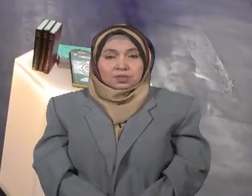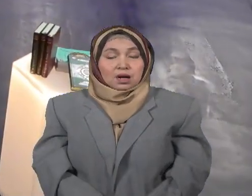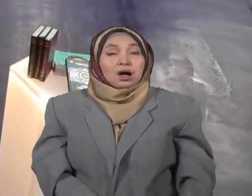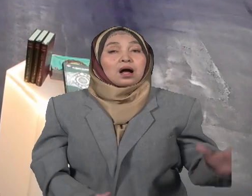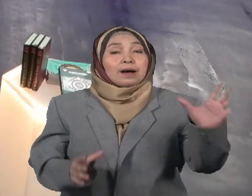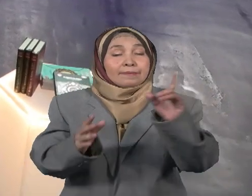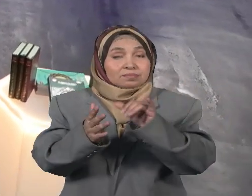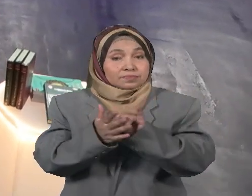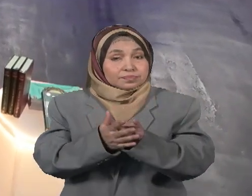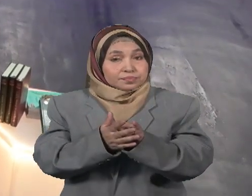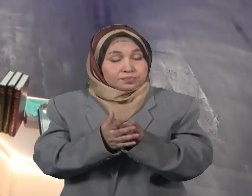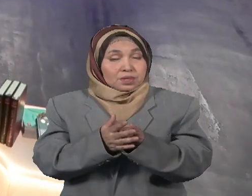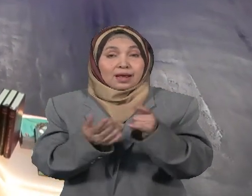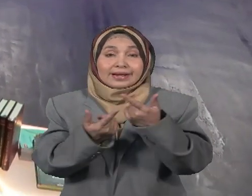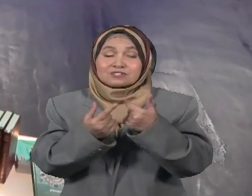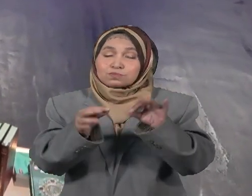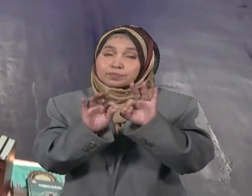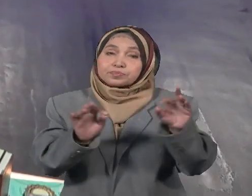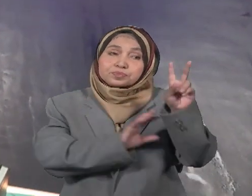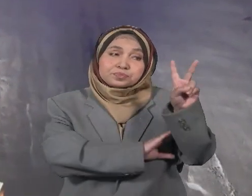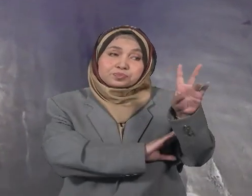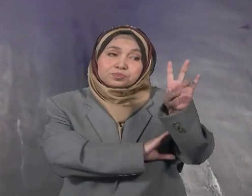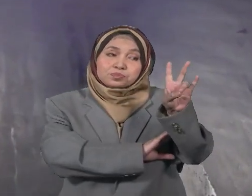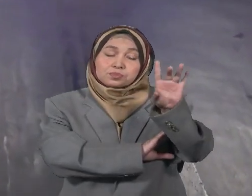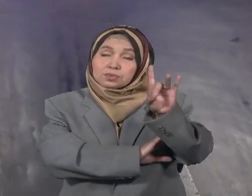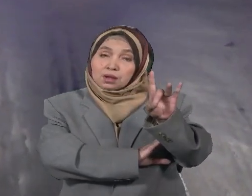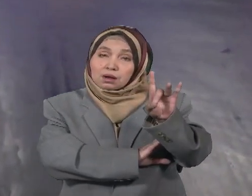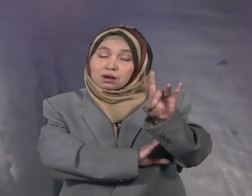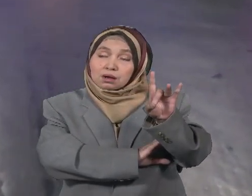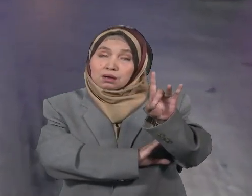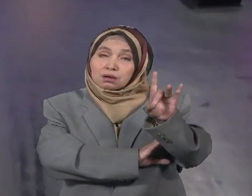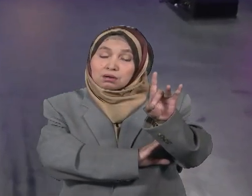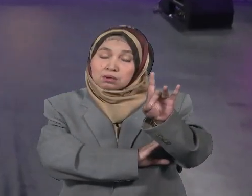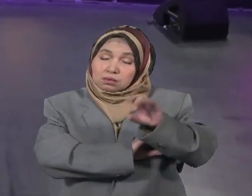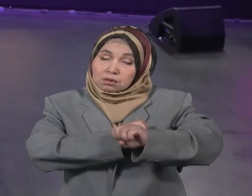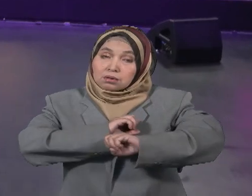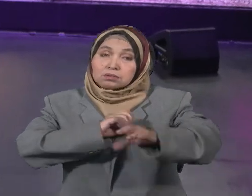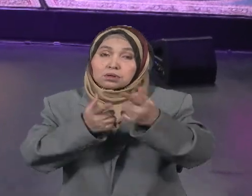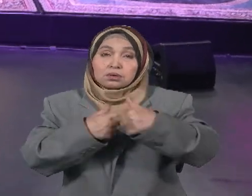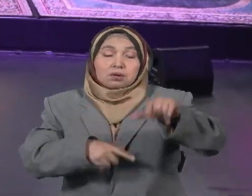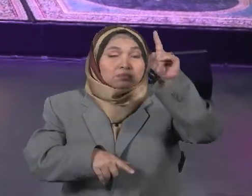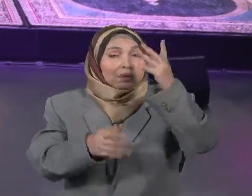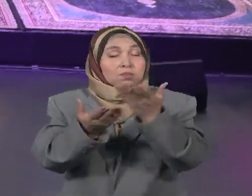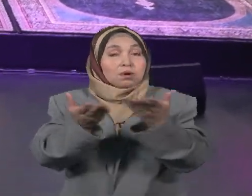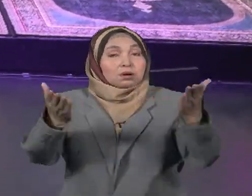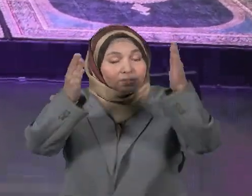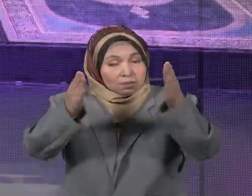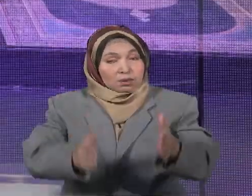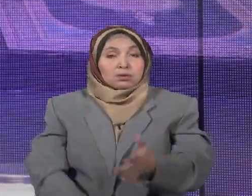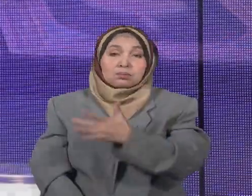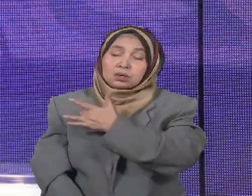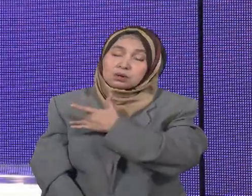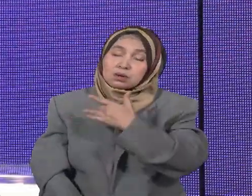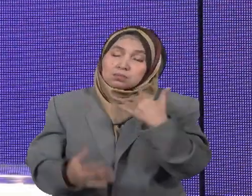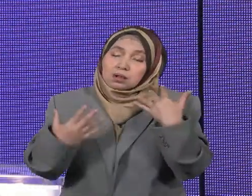Astagfirullahalazim, gitulah bacaan daripada ayat yang ke-278 Ustaz ya. Seruan daripada Allah, wahai orang-orang yang beriman,